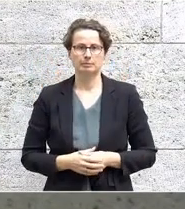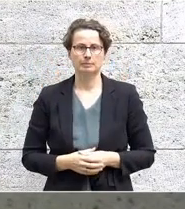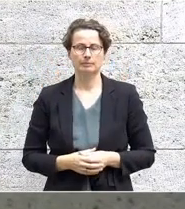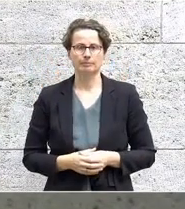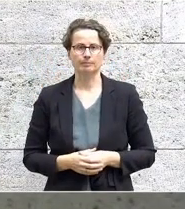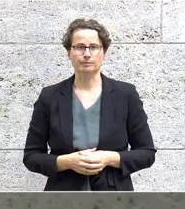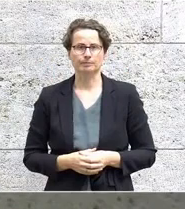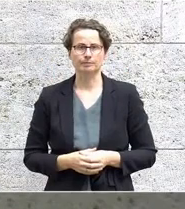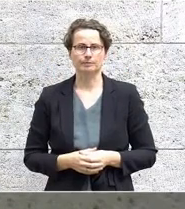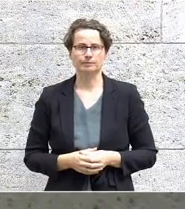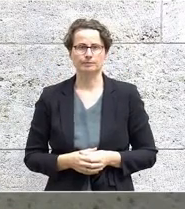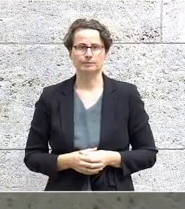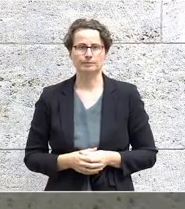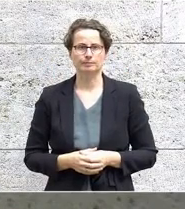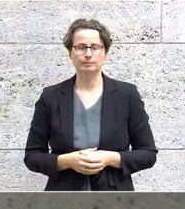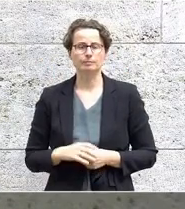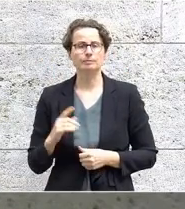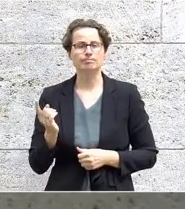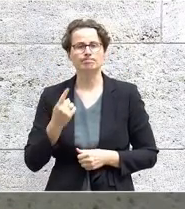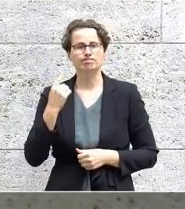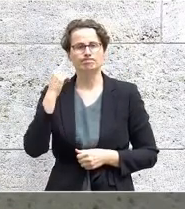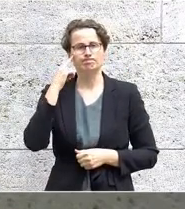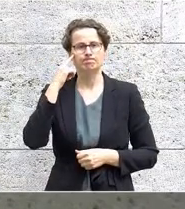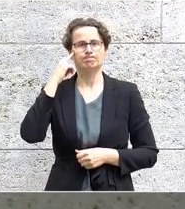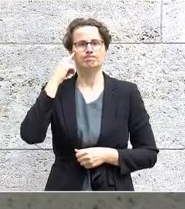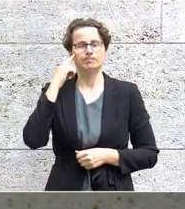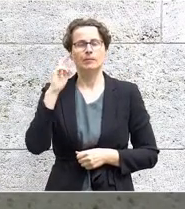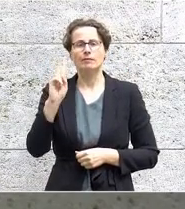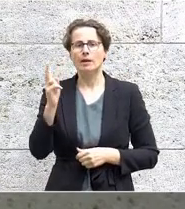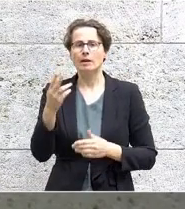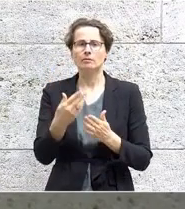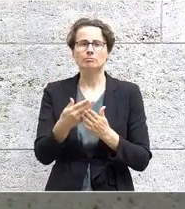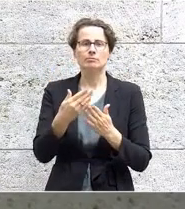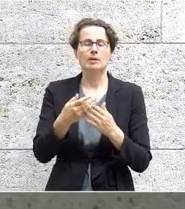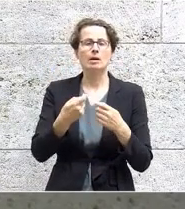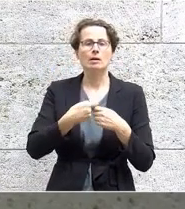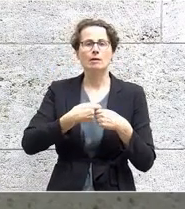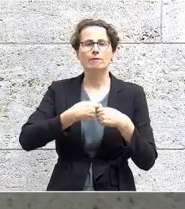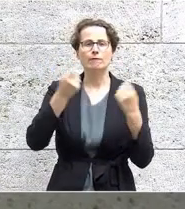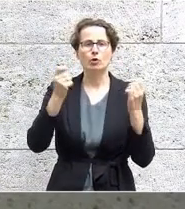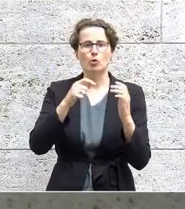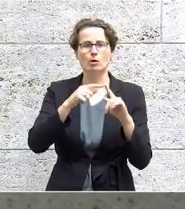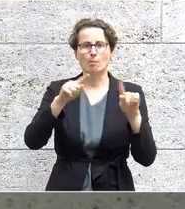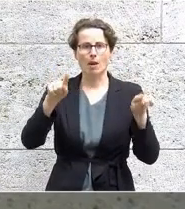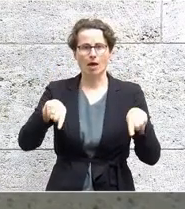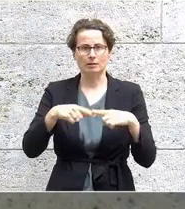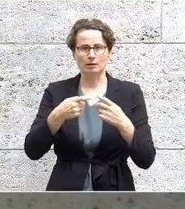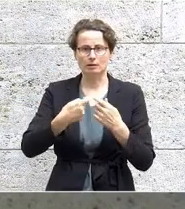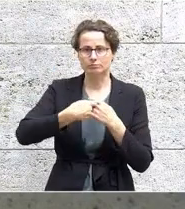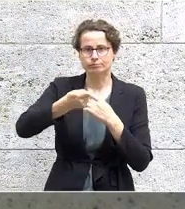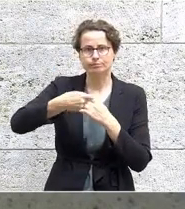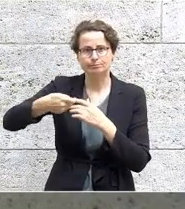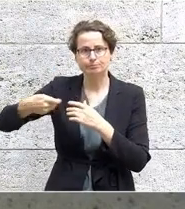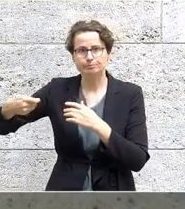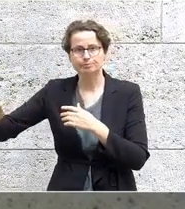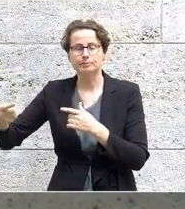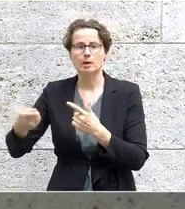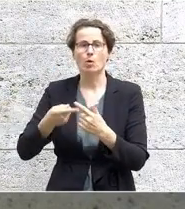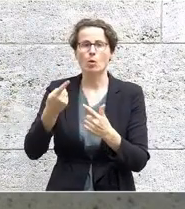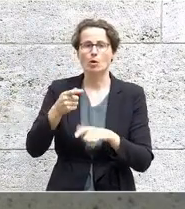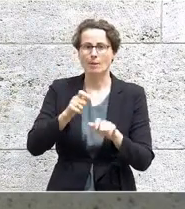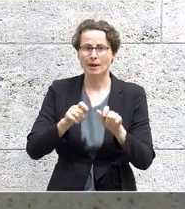Wir denken an diejenigen, die Flugblätter verteilt oder auf andere Weise versucht haben,